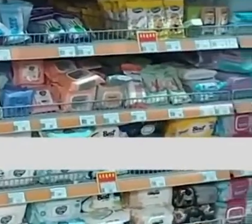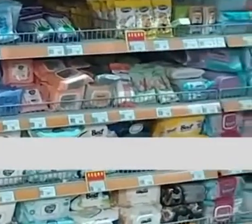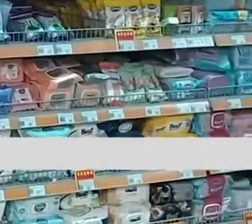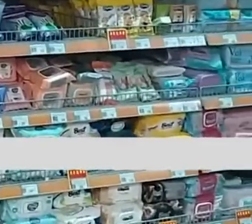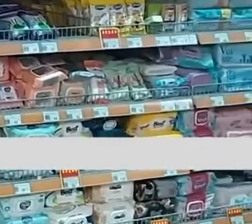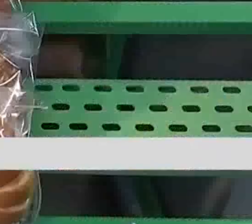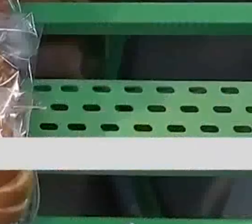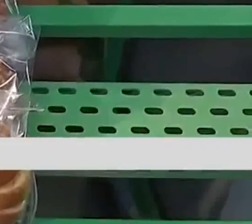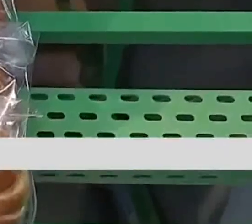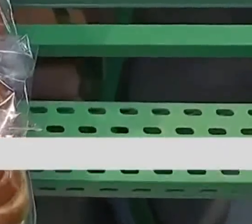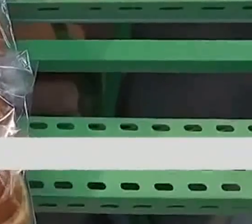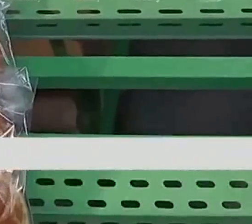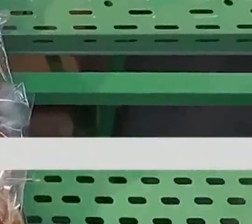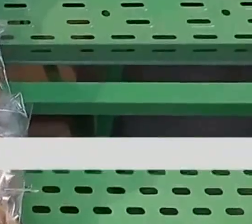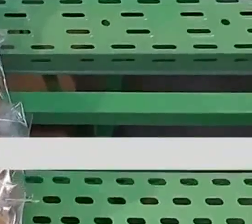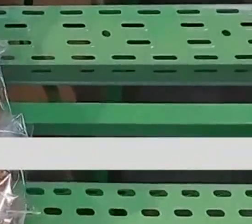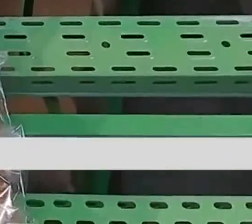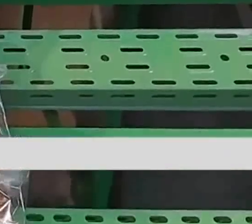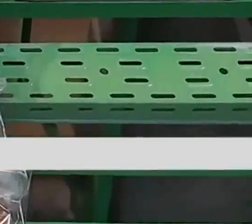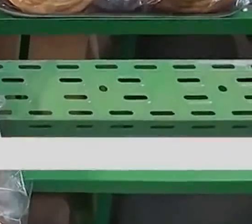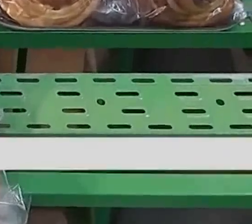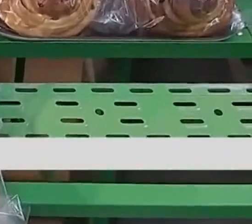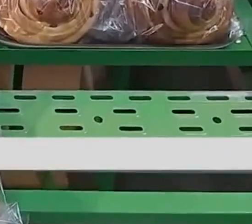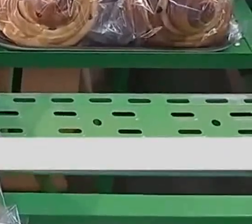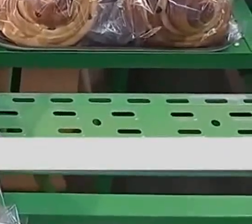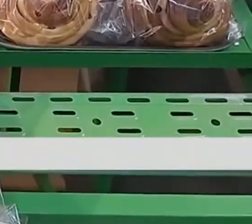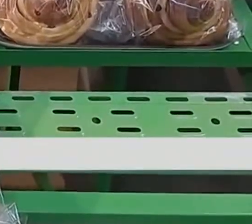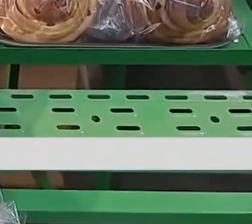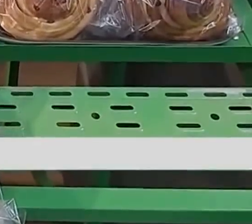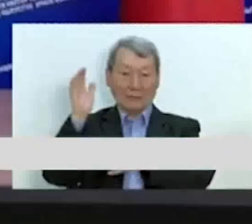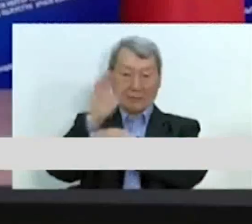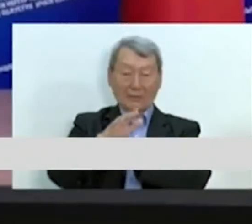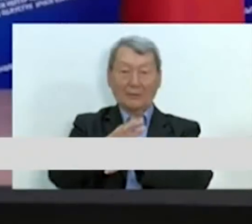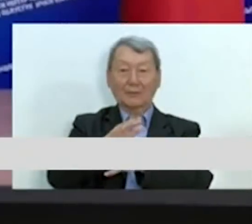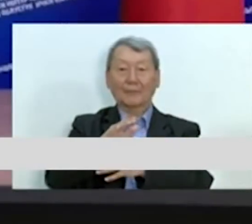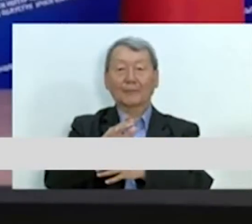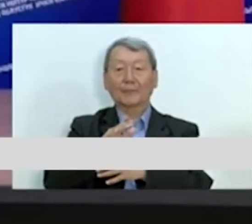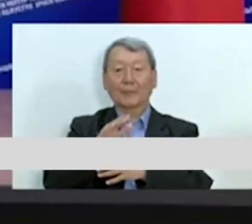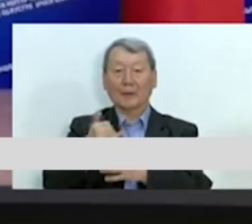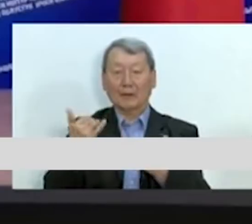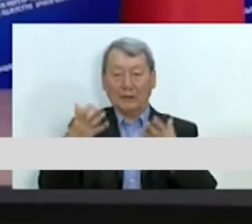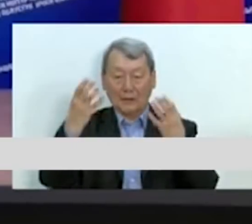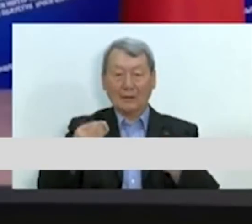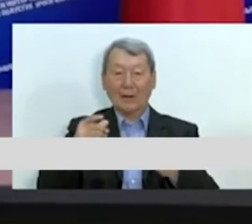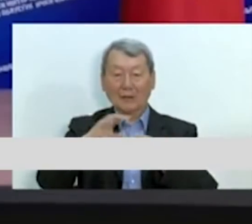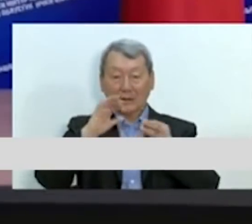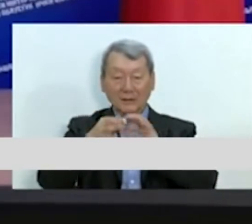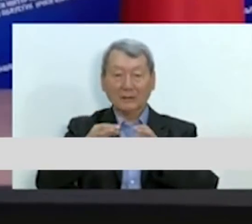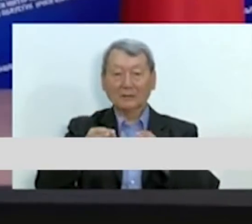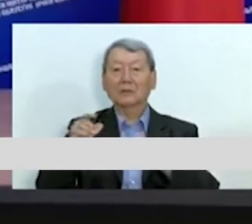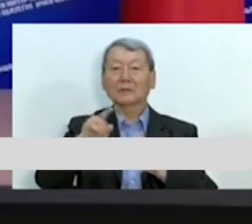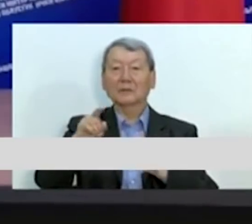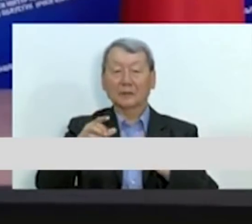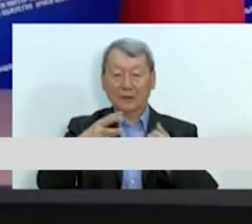алууга айрым ишке кайрылуулары негиз болуптур. Буйрук чыгып кайра буйрукту бүгүнкү күндө мындай корректировать этебиз.